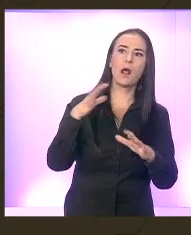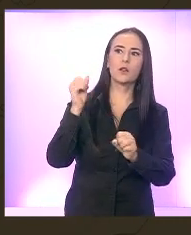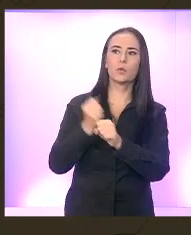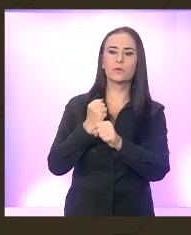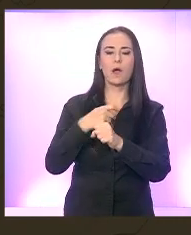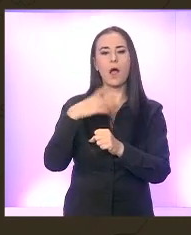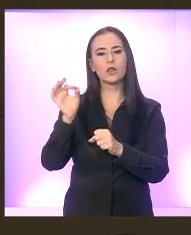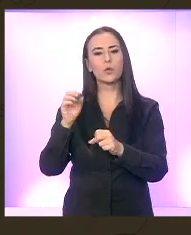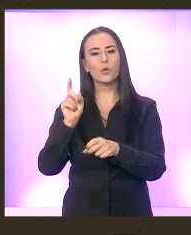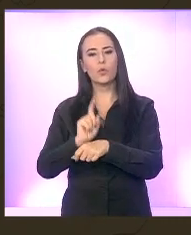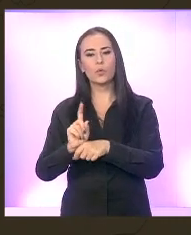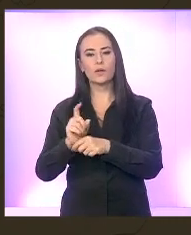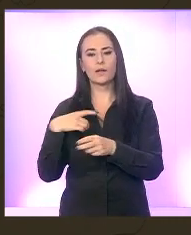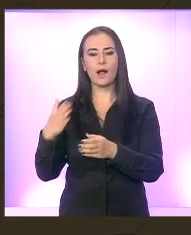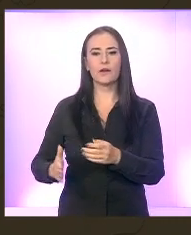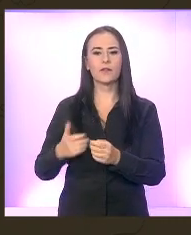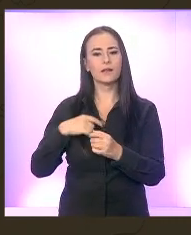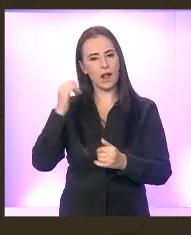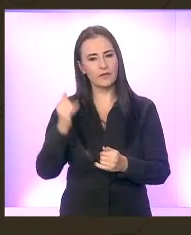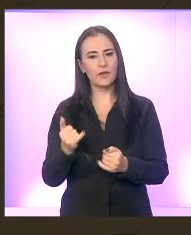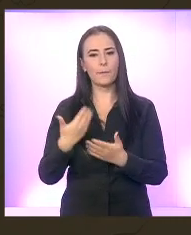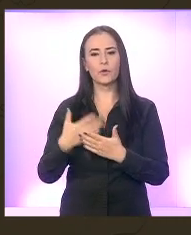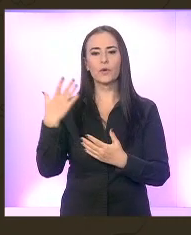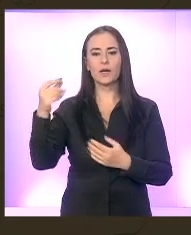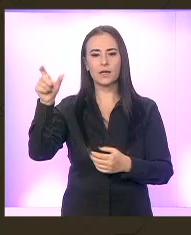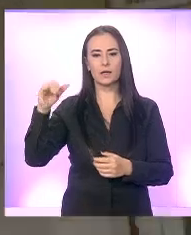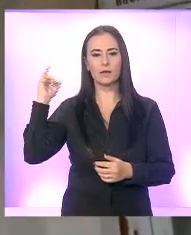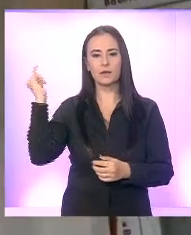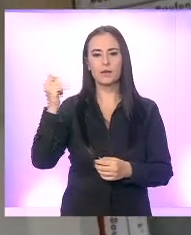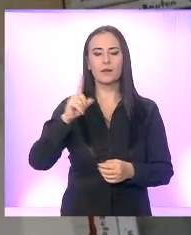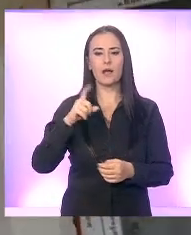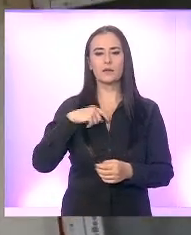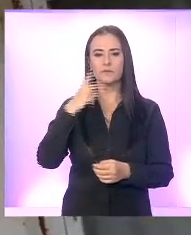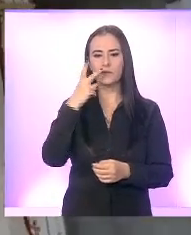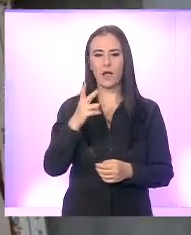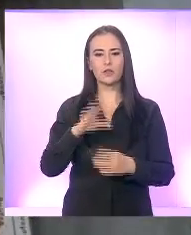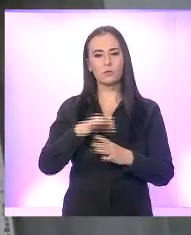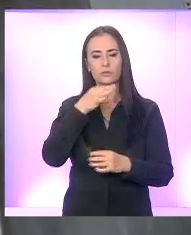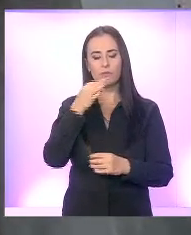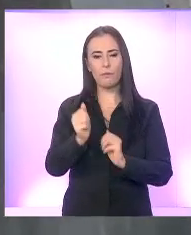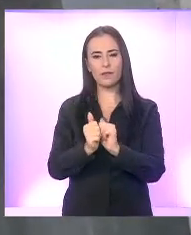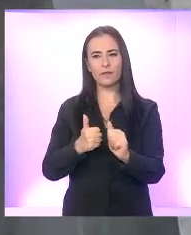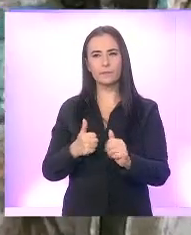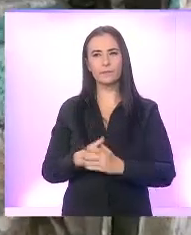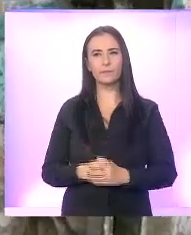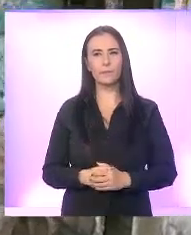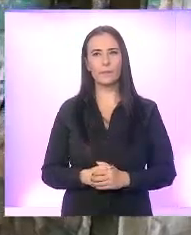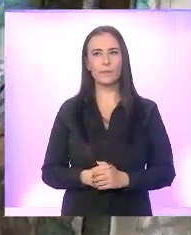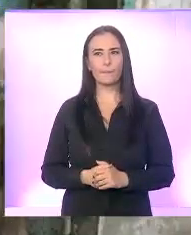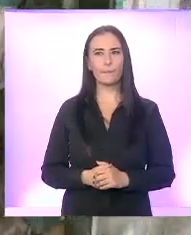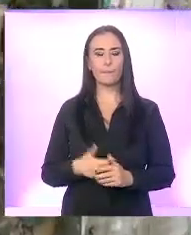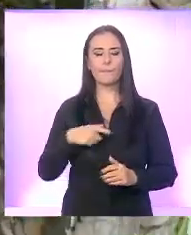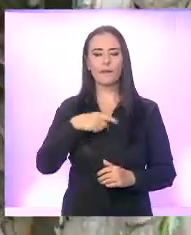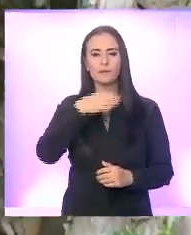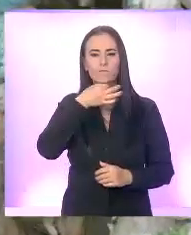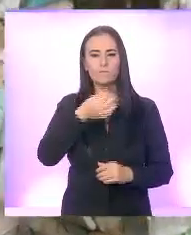pe calea ferată și, într-adevăr, pentru călătorii treci odată printr-o experiență de genul acesta și ești destul de reticent